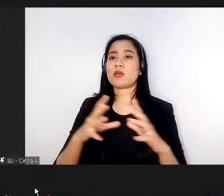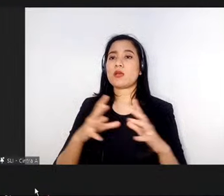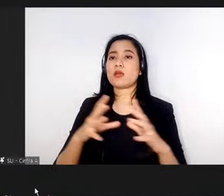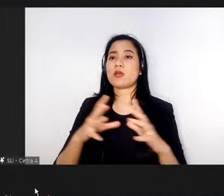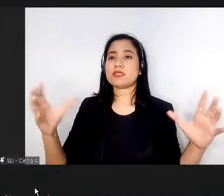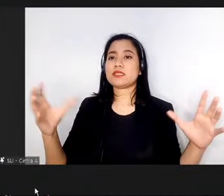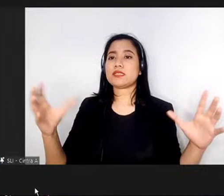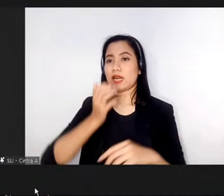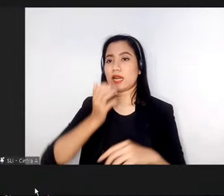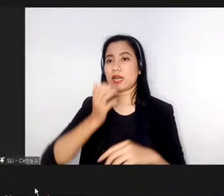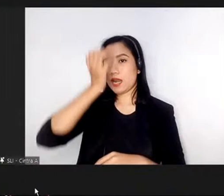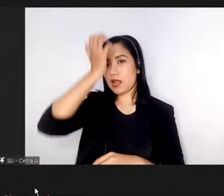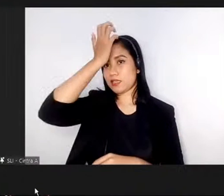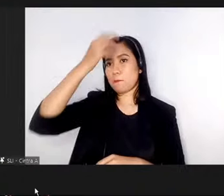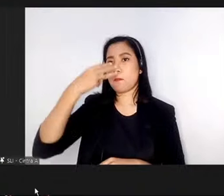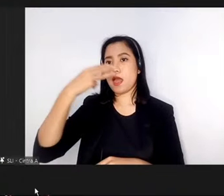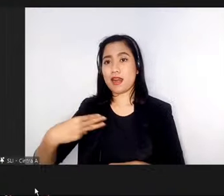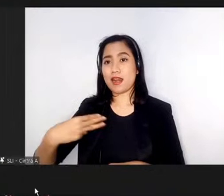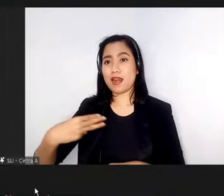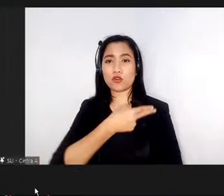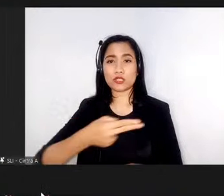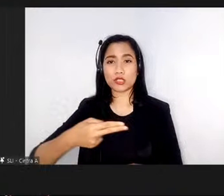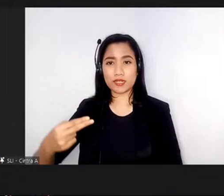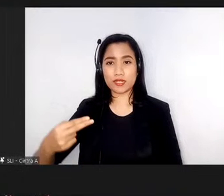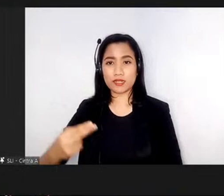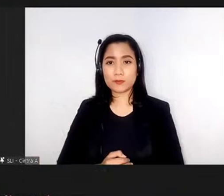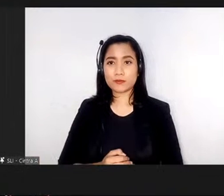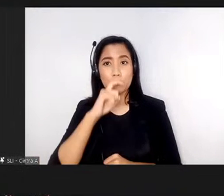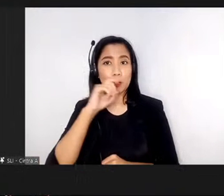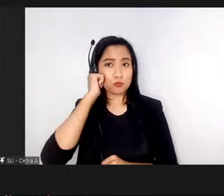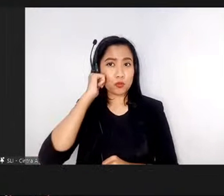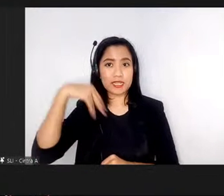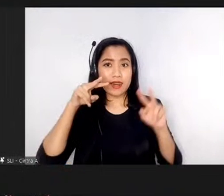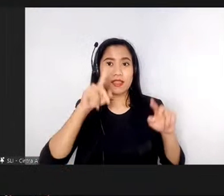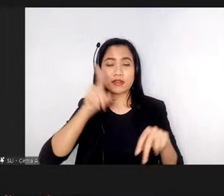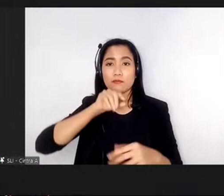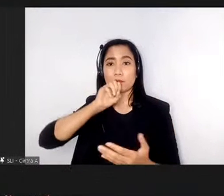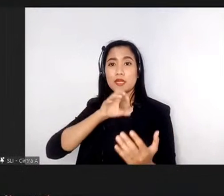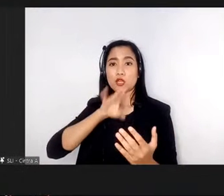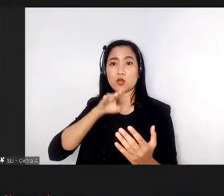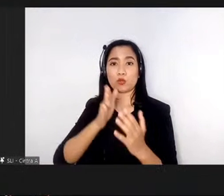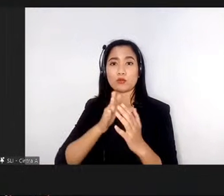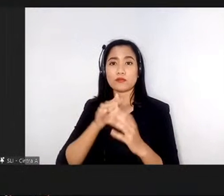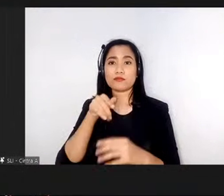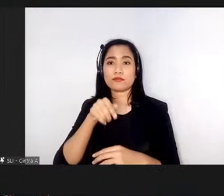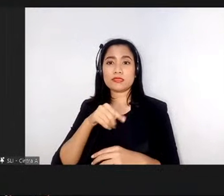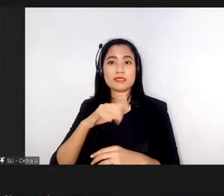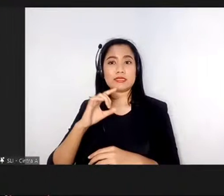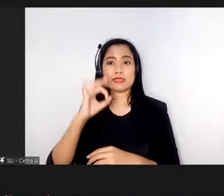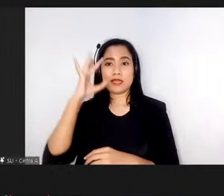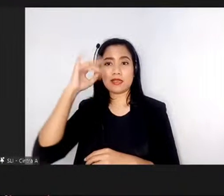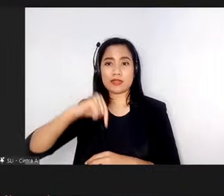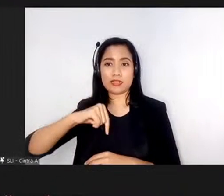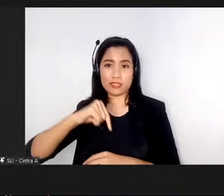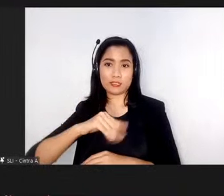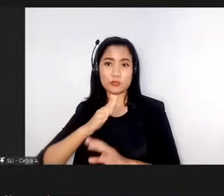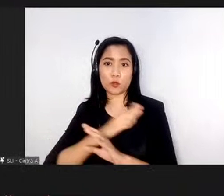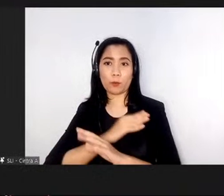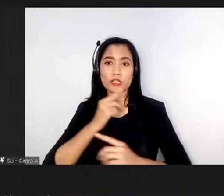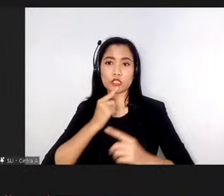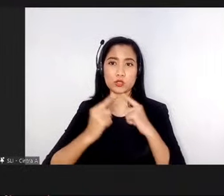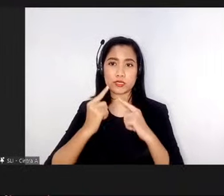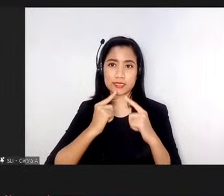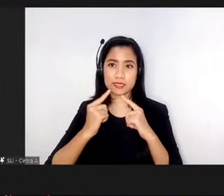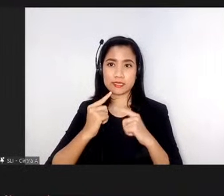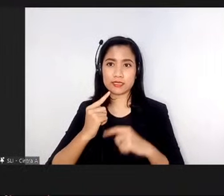Indones Bapak Ibu yang terhormat baru saja kita saksikan serangkaian pidato pembuka sebelum kita memulai diskusi siang hari ini Eh